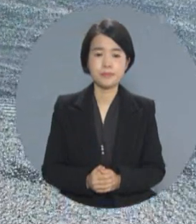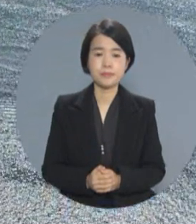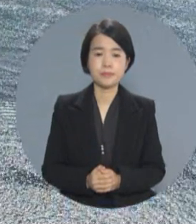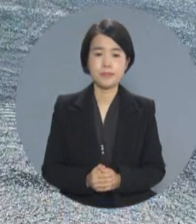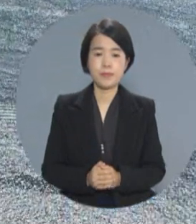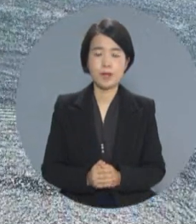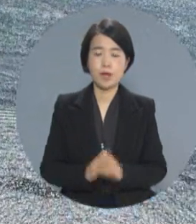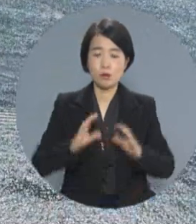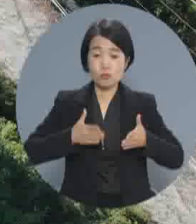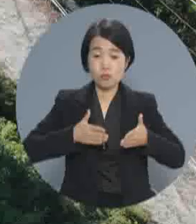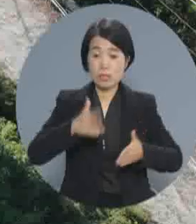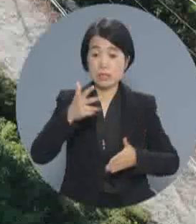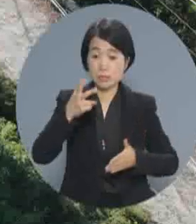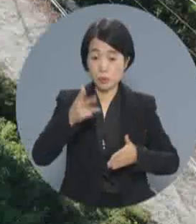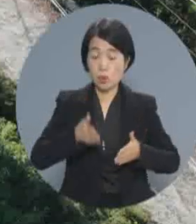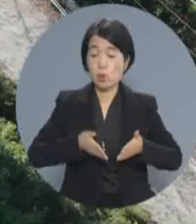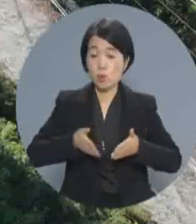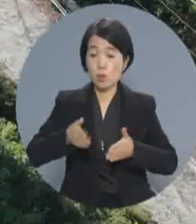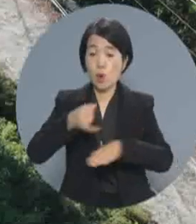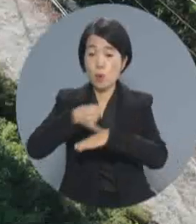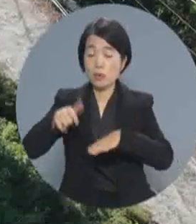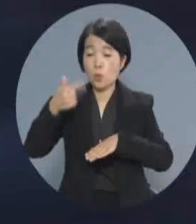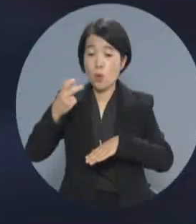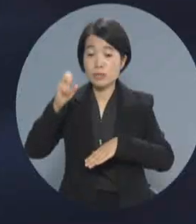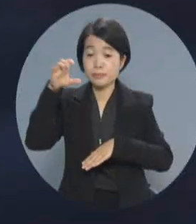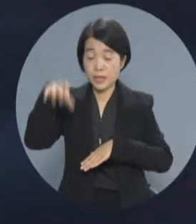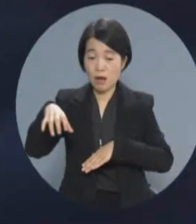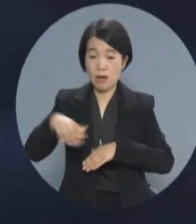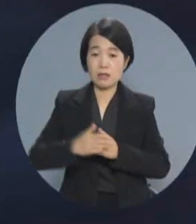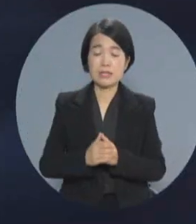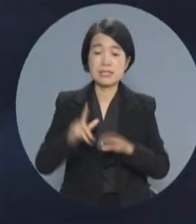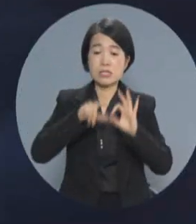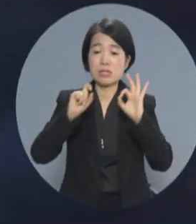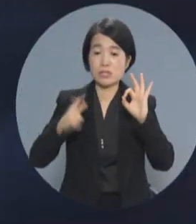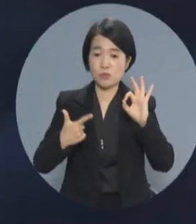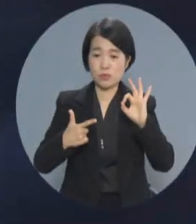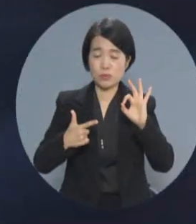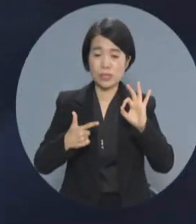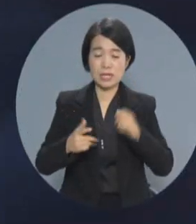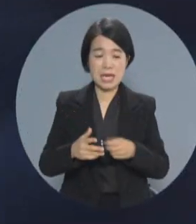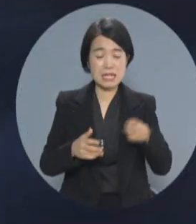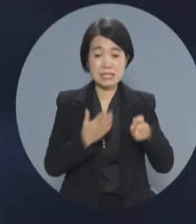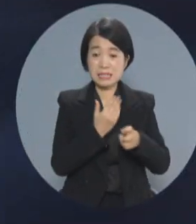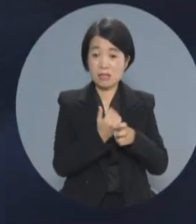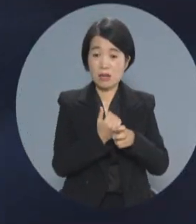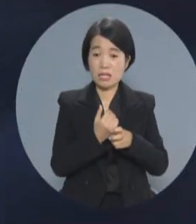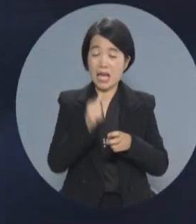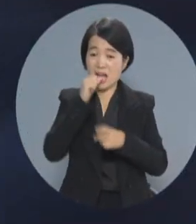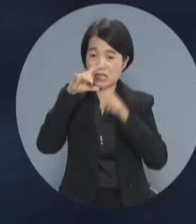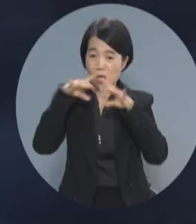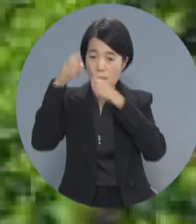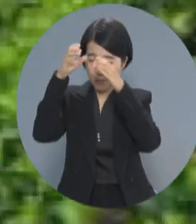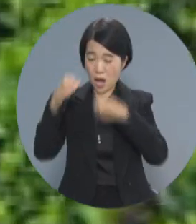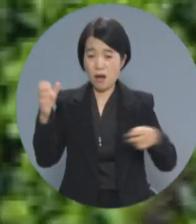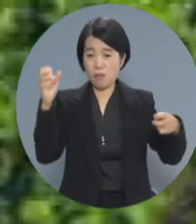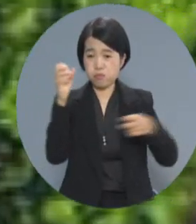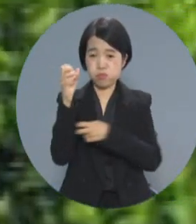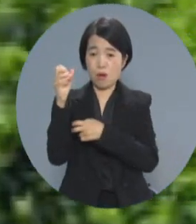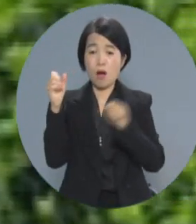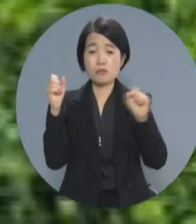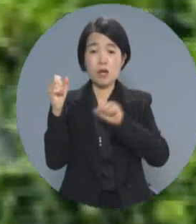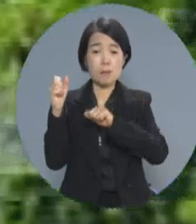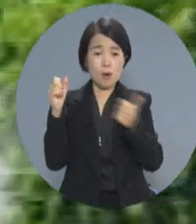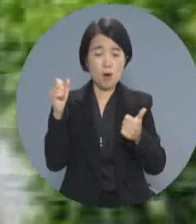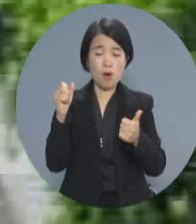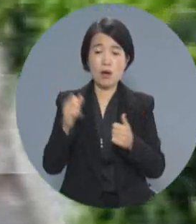국도 77호선이 지나는 완도군 고금면. 지난달 16일 트럭이 전봇대에 부딪혀 운전자가 숨졌고 10여일